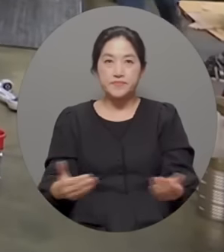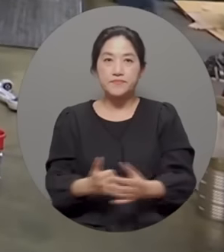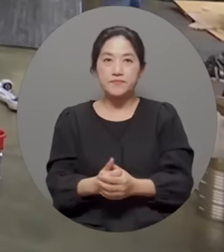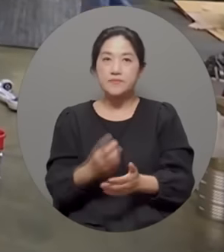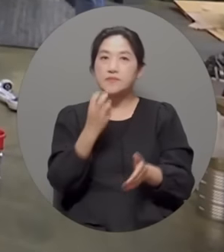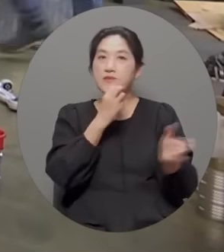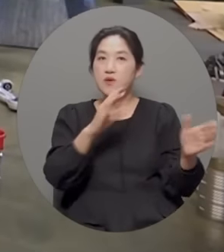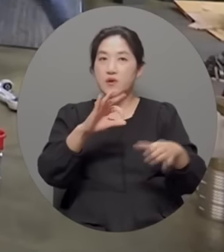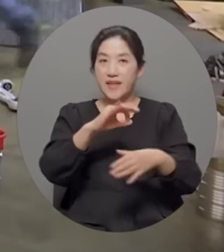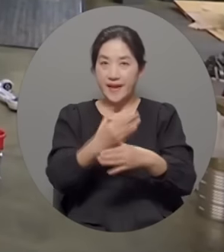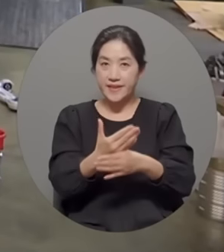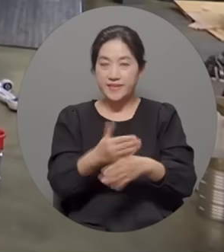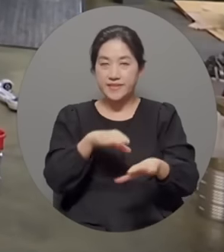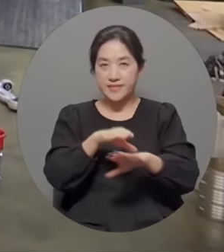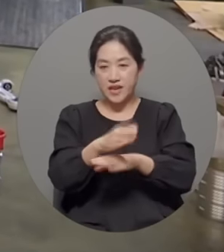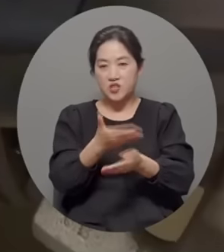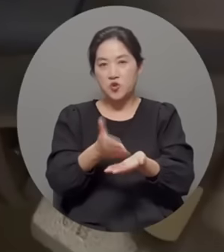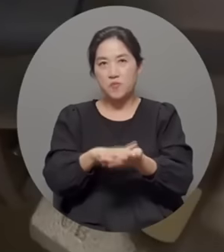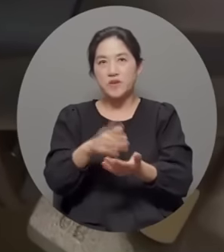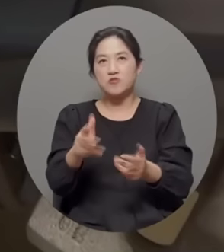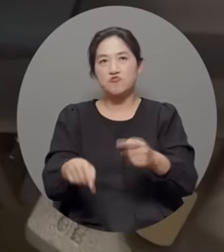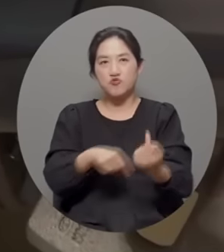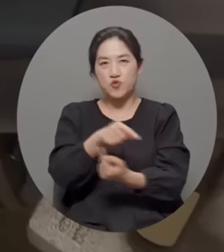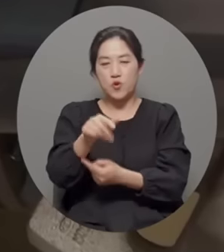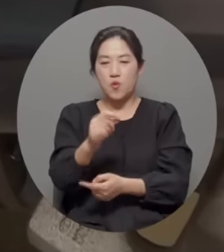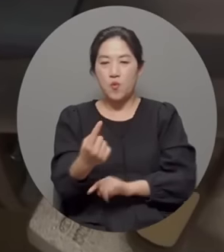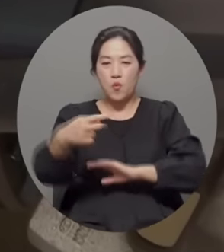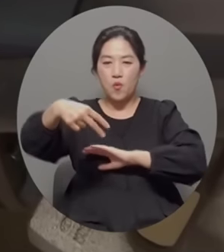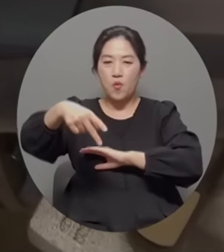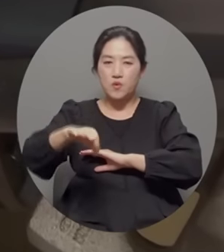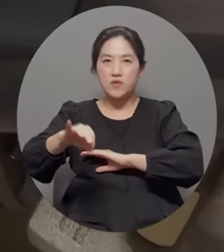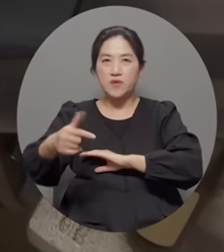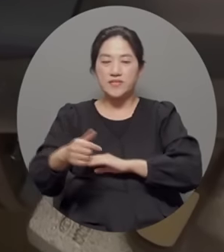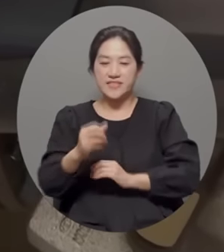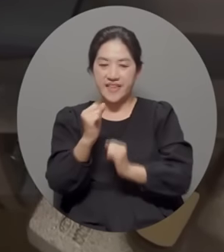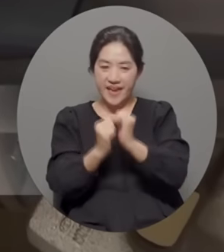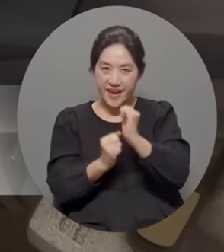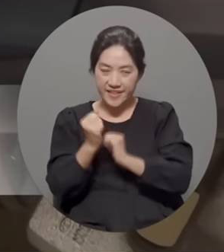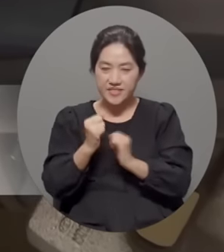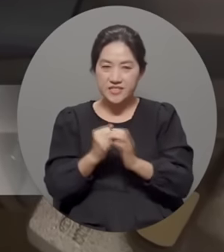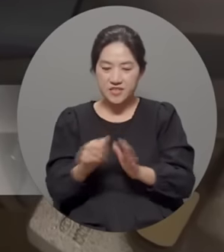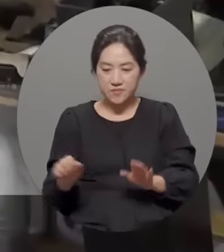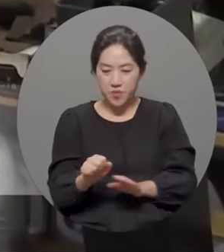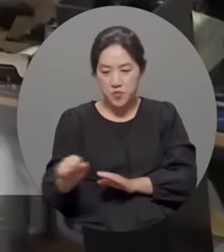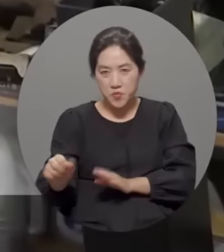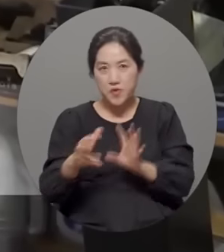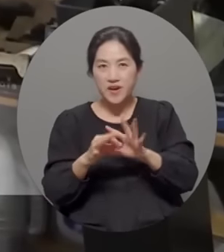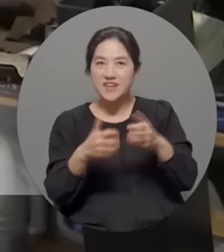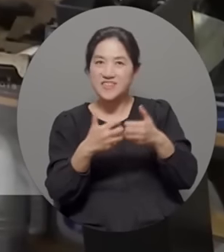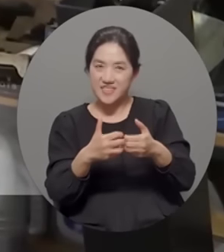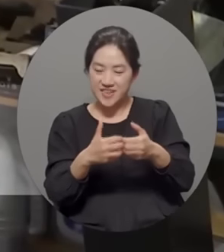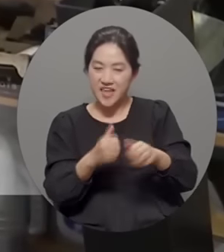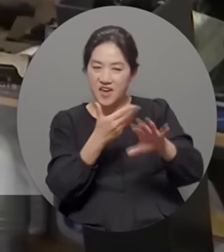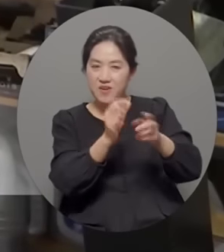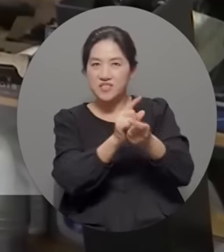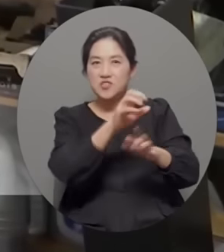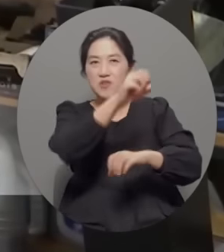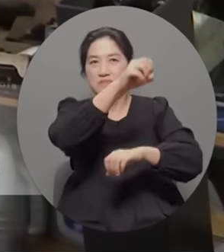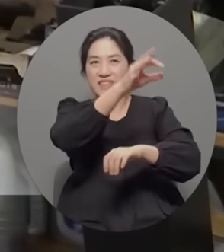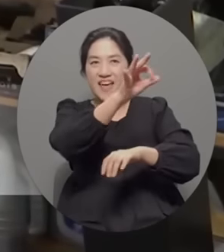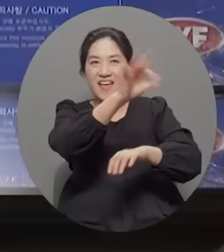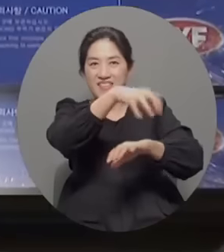경기도 안양에서 차량 정비소를 운영하는 오성진 씨. 엔진이나 변속기에 들어가는 부품을 주로 해외 직구로